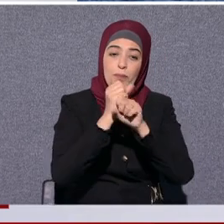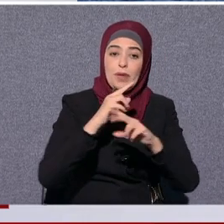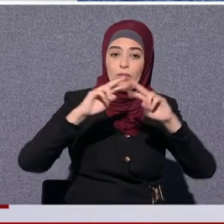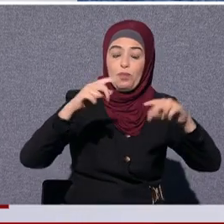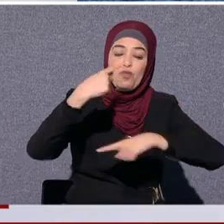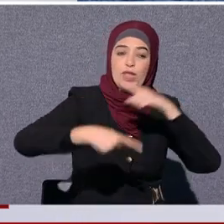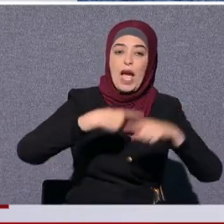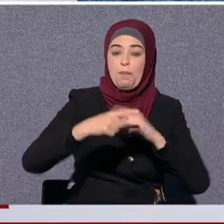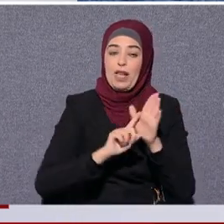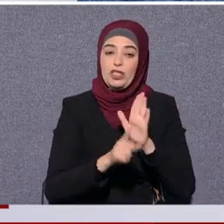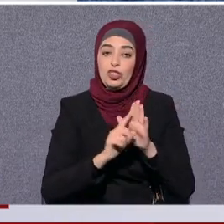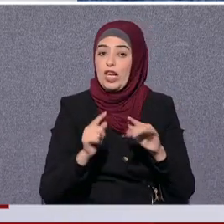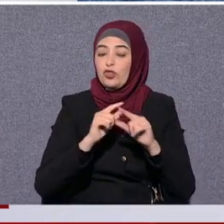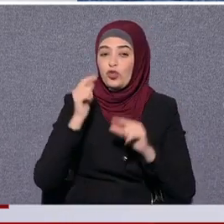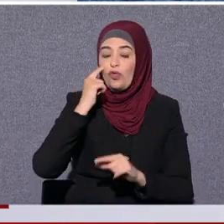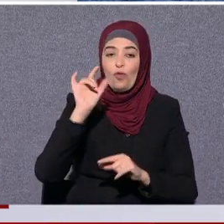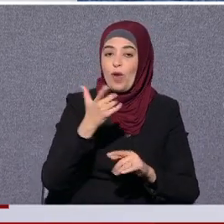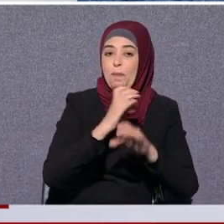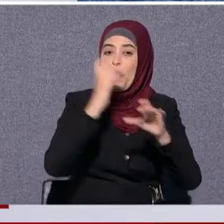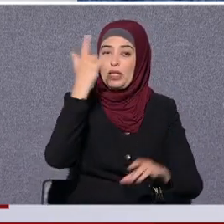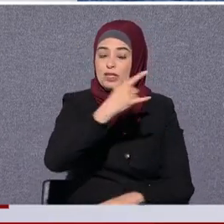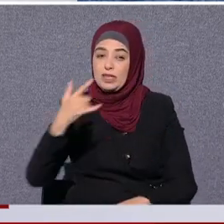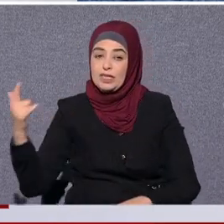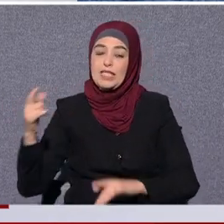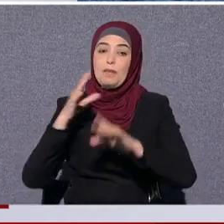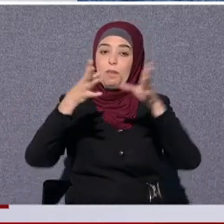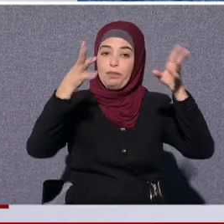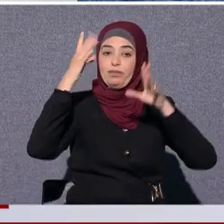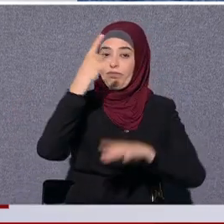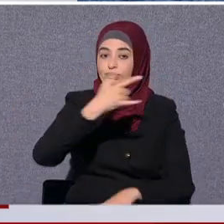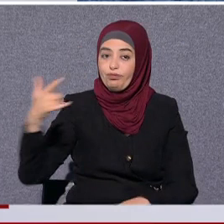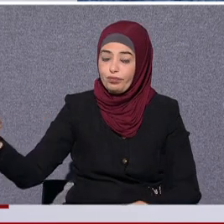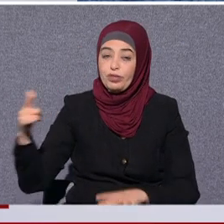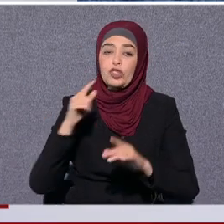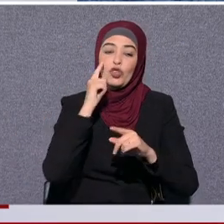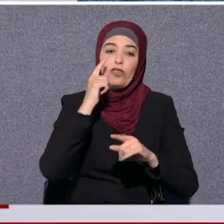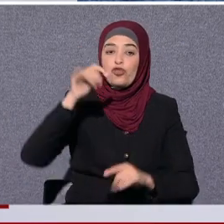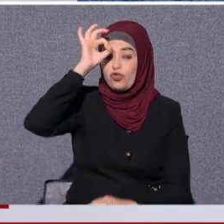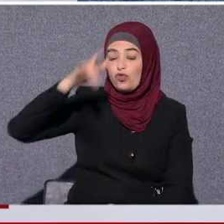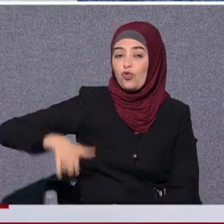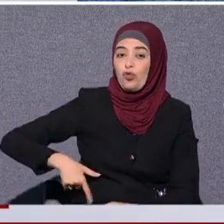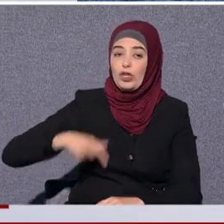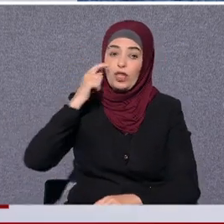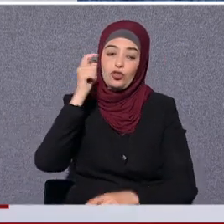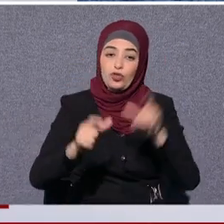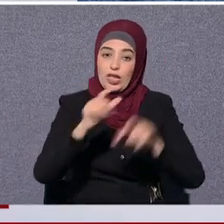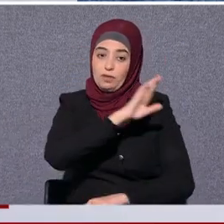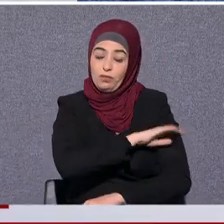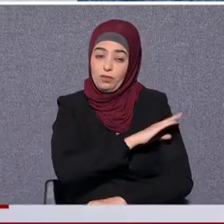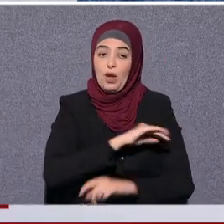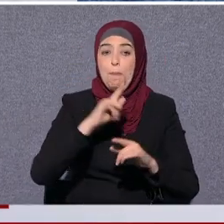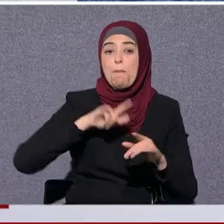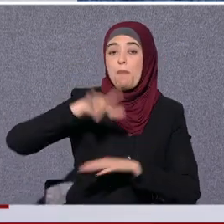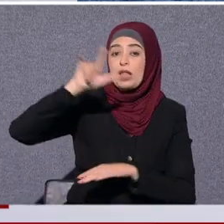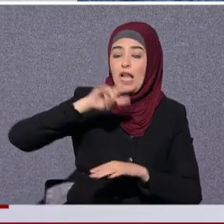بمتابعة الإجراءات في محطة الركاب من الحاويات، وأيضا الأجهزة الأمنية وفي